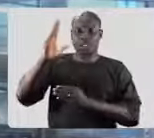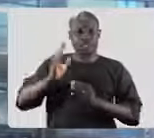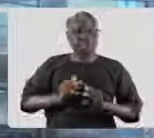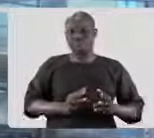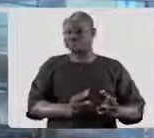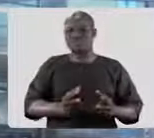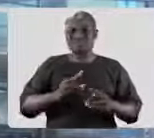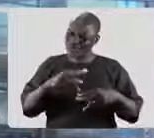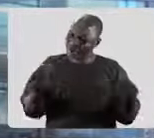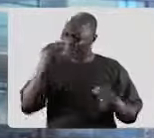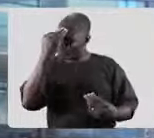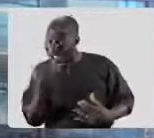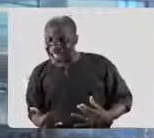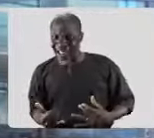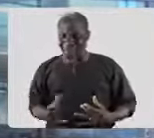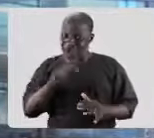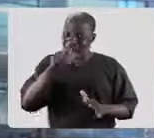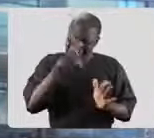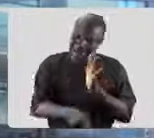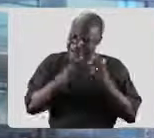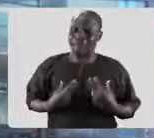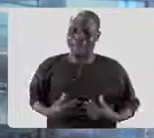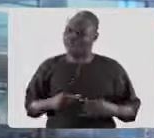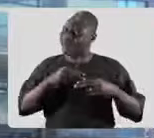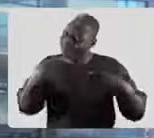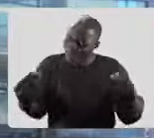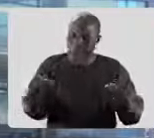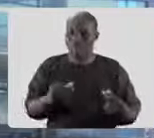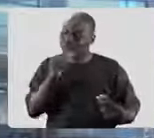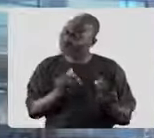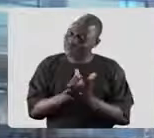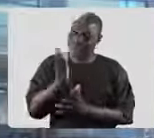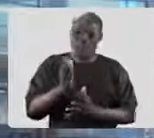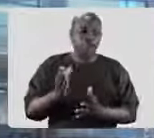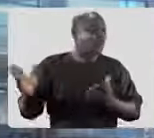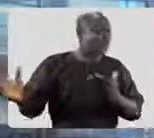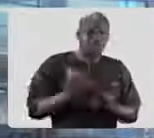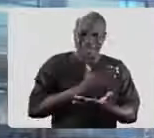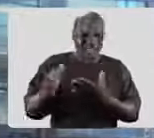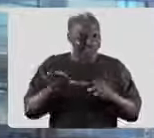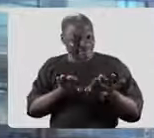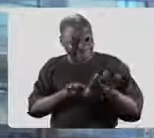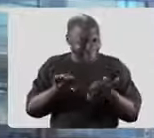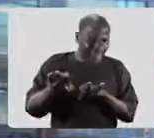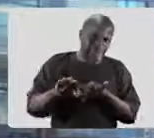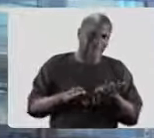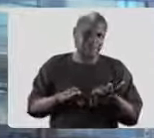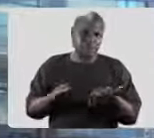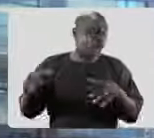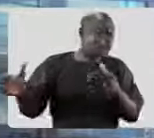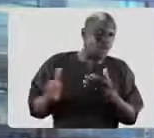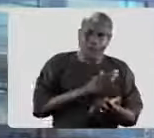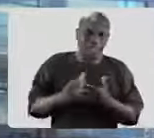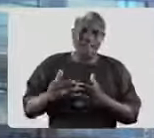Oni pani ho kwan so hwe ne nua nipa emoja eguo. Enchirechire mu biara wo bechirechire.